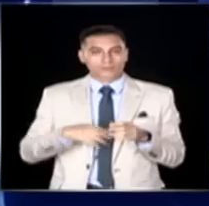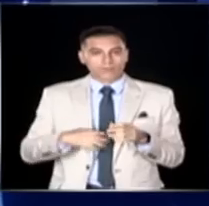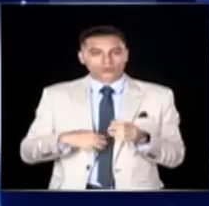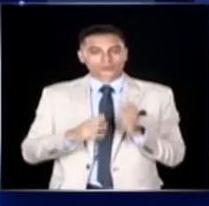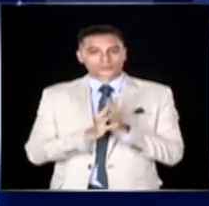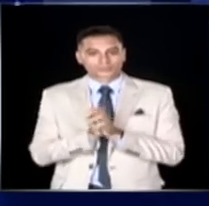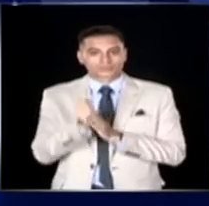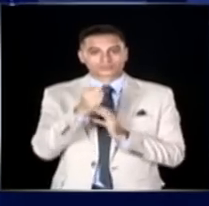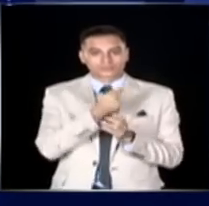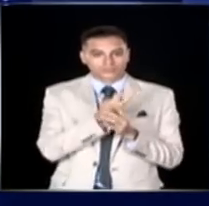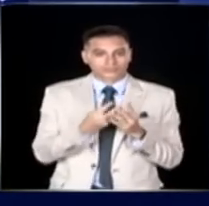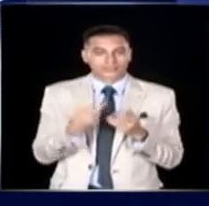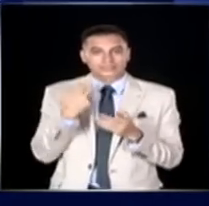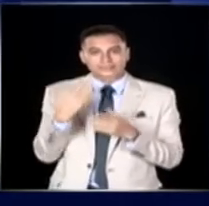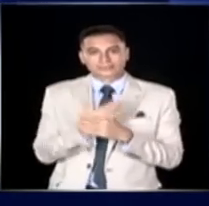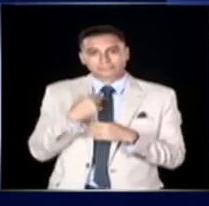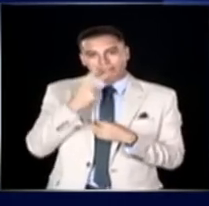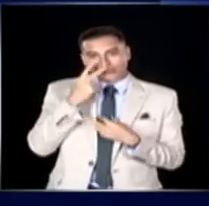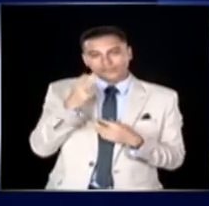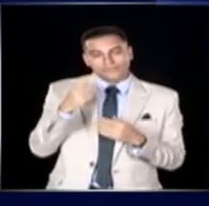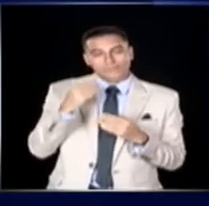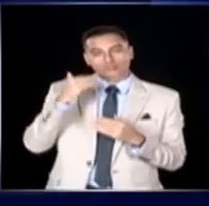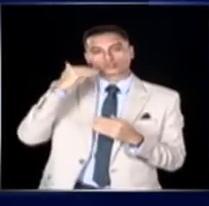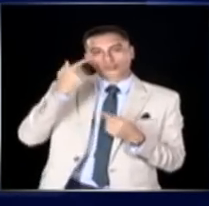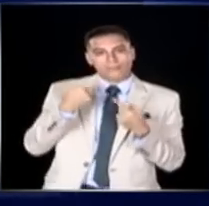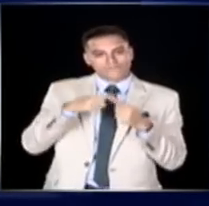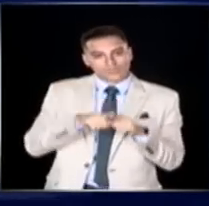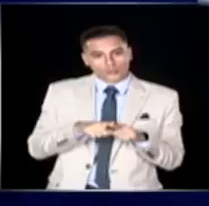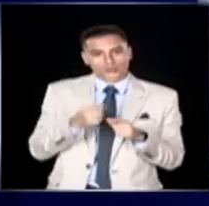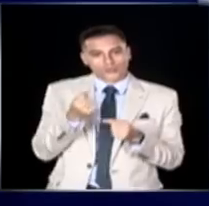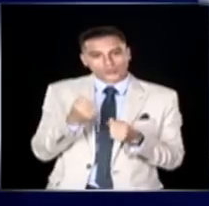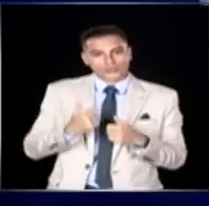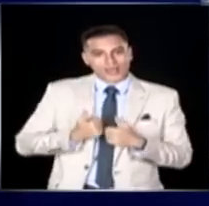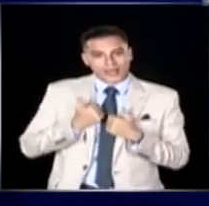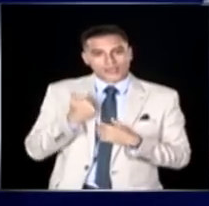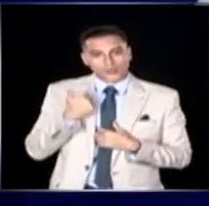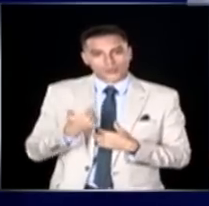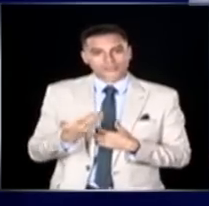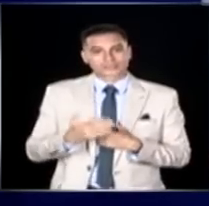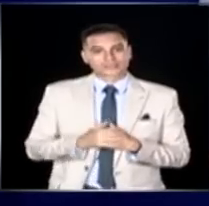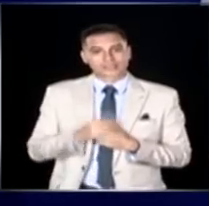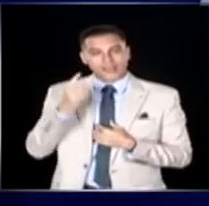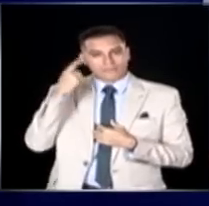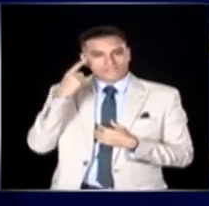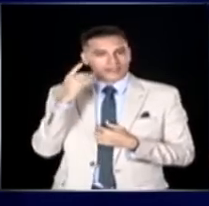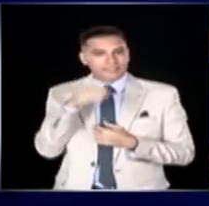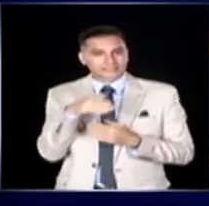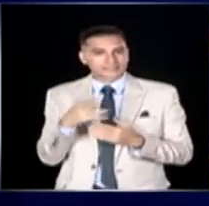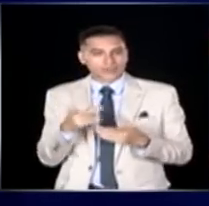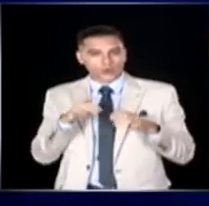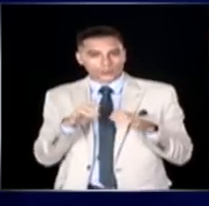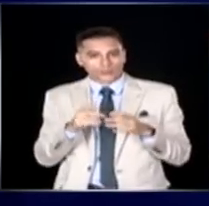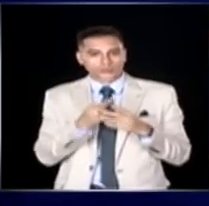كمان، ومحاسه هبدا فيه يعني، وفلوسه كويسه يعني في المستقبل. بس طيب بتفكري ازاي دخلتي